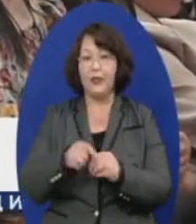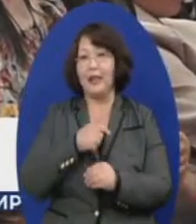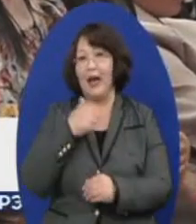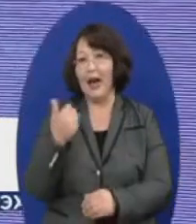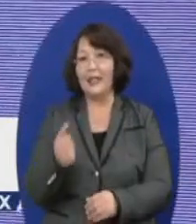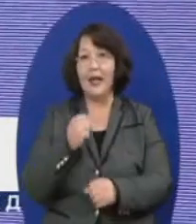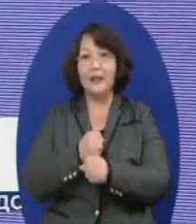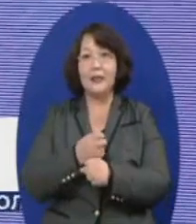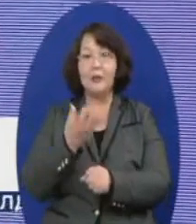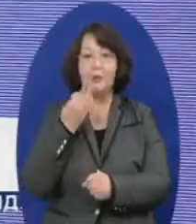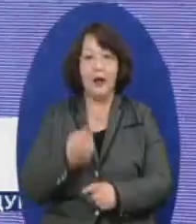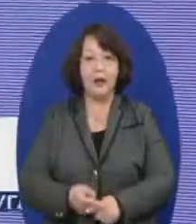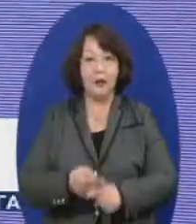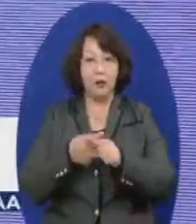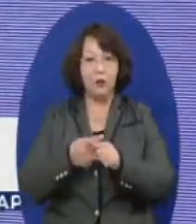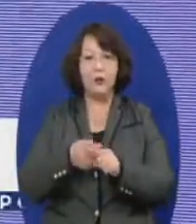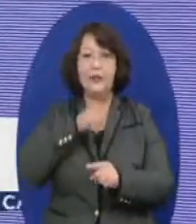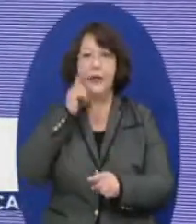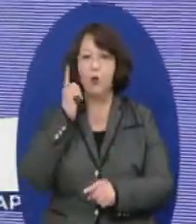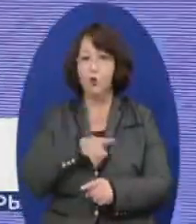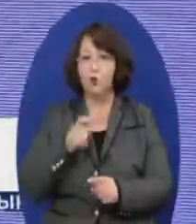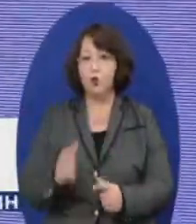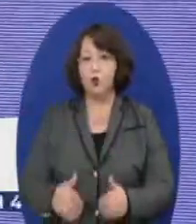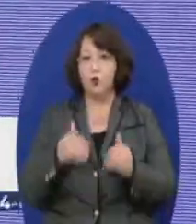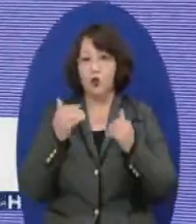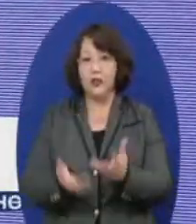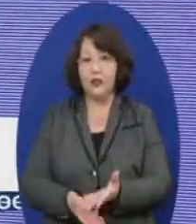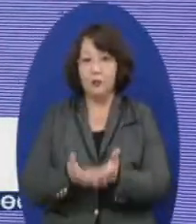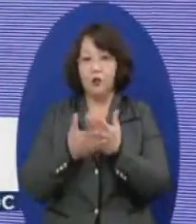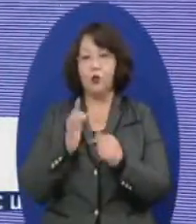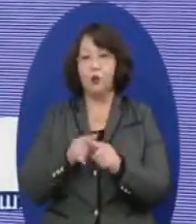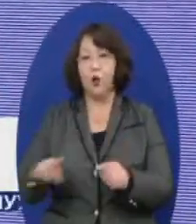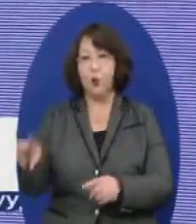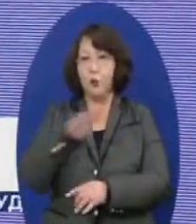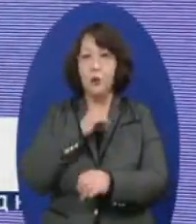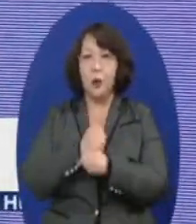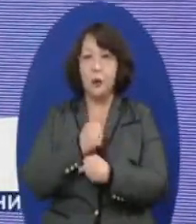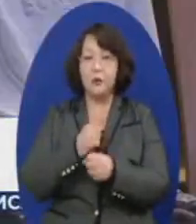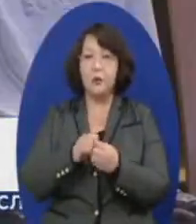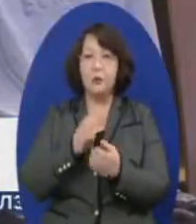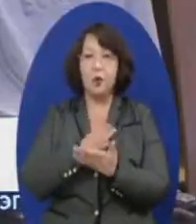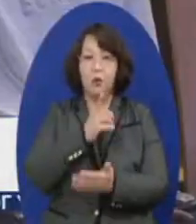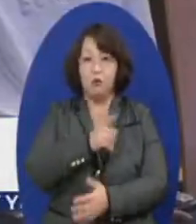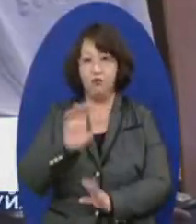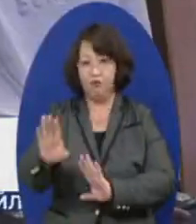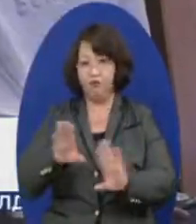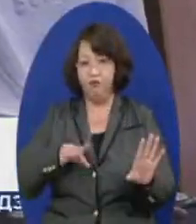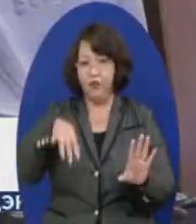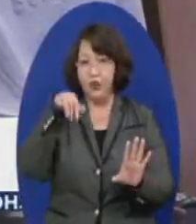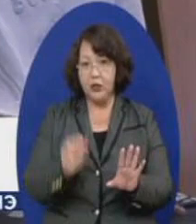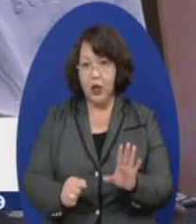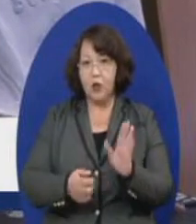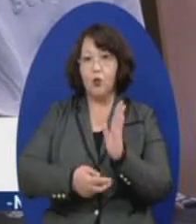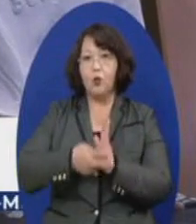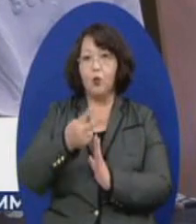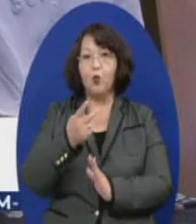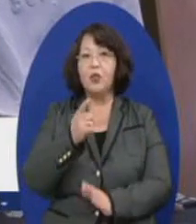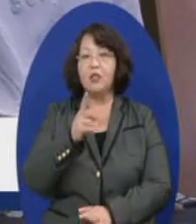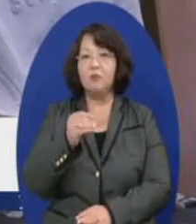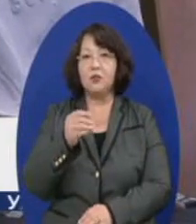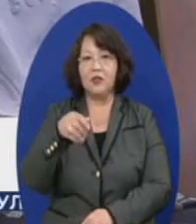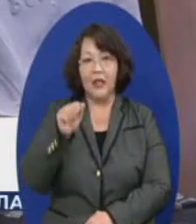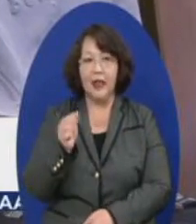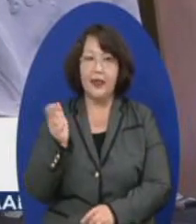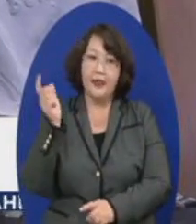байгуулалтаас гадна ажлын байрыг нэмэгдүүлэх, залуусын хөгжлийг дэмжих, орон нутагт ажиллаж байгаа хүмүүсийн цалин хөлсний үнэлэмжийг